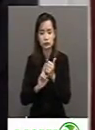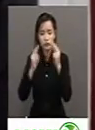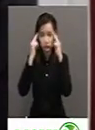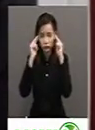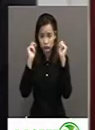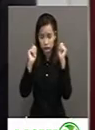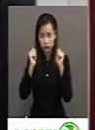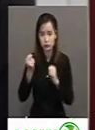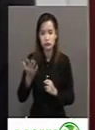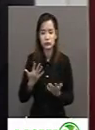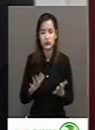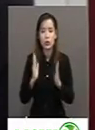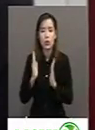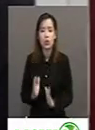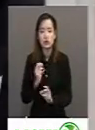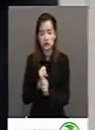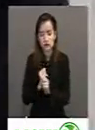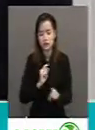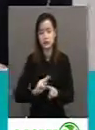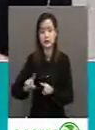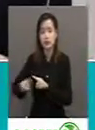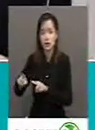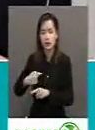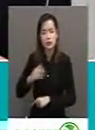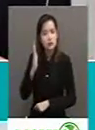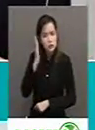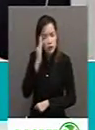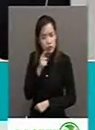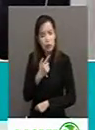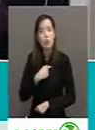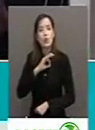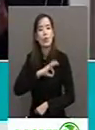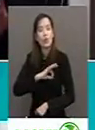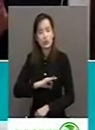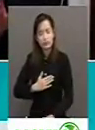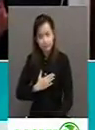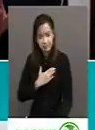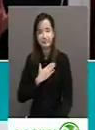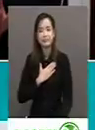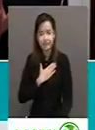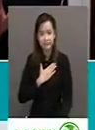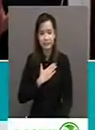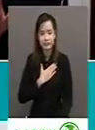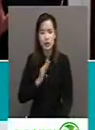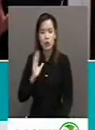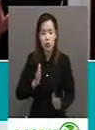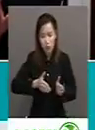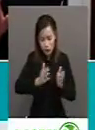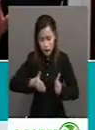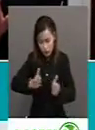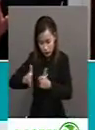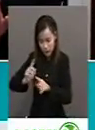นะครับพร้อมด้วยเจ้าหน้าที่ที่เกี่ยวข้องนะครับหลังทราบความคืบหน้านะครับก็รู้สึกปลื้มใจนะครับในความขมักเขม้นนะครับของทุกฝ่าย